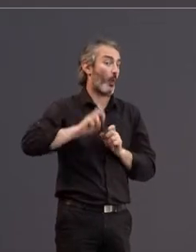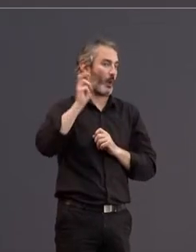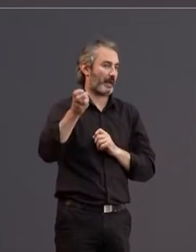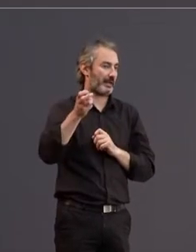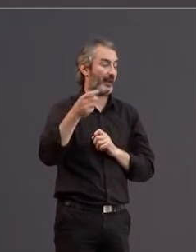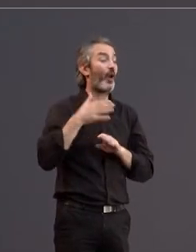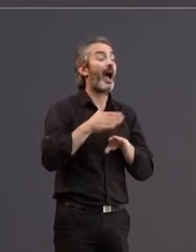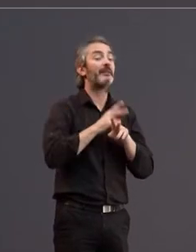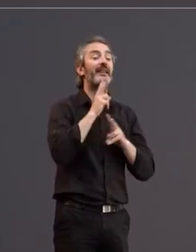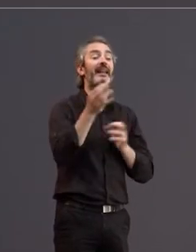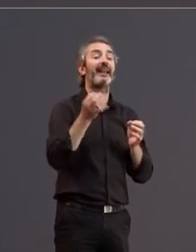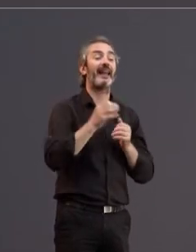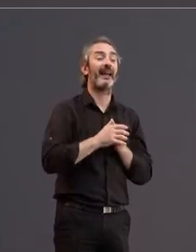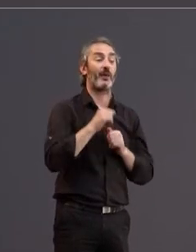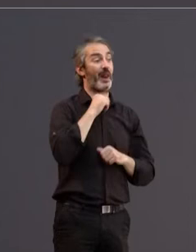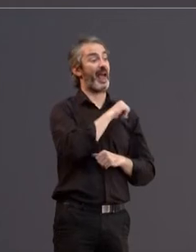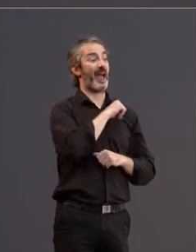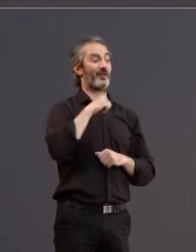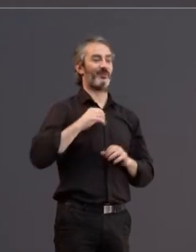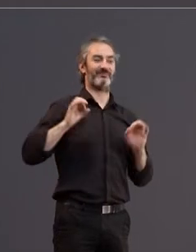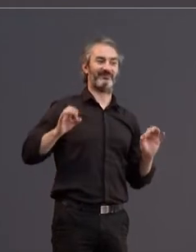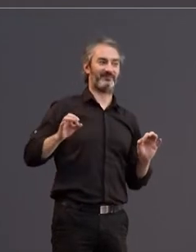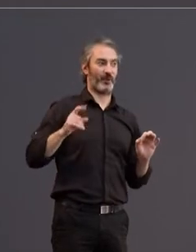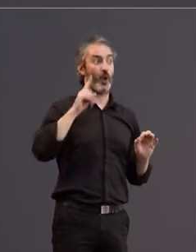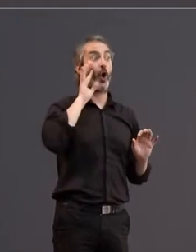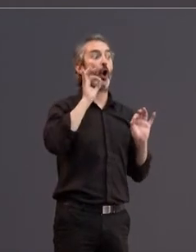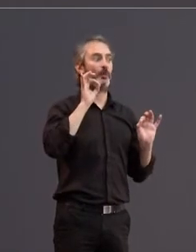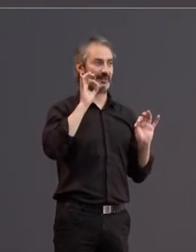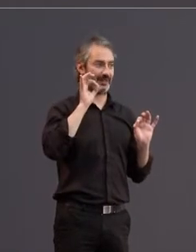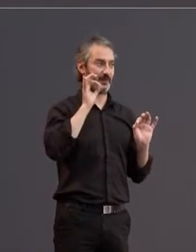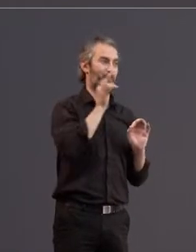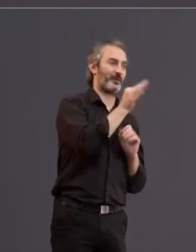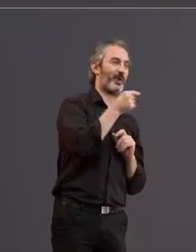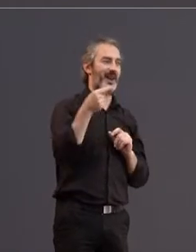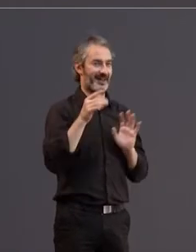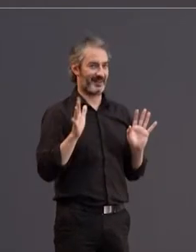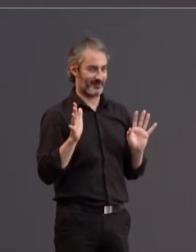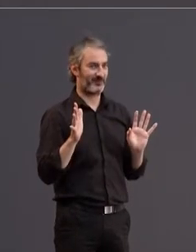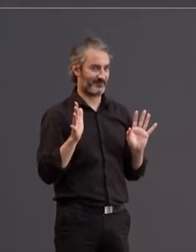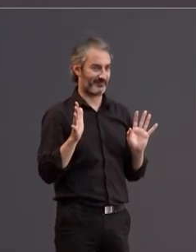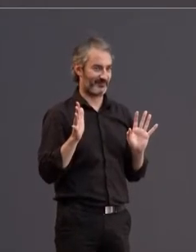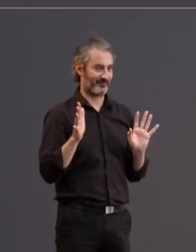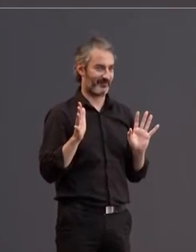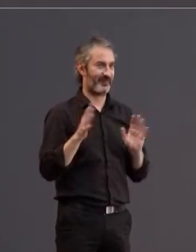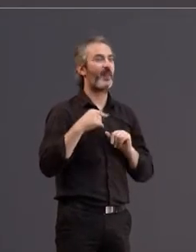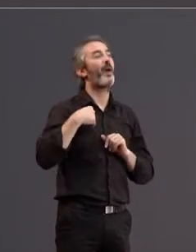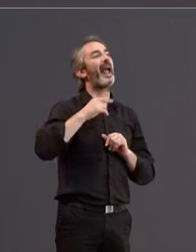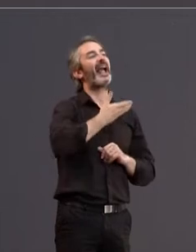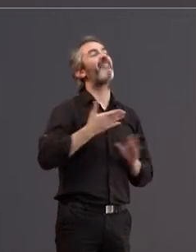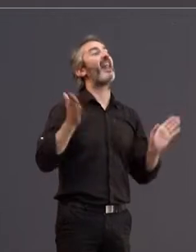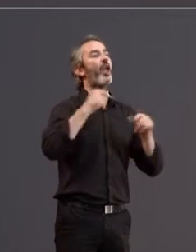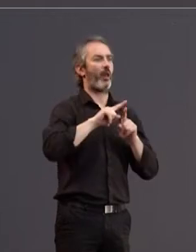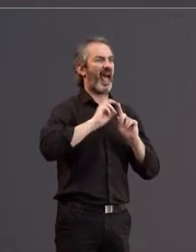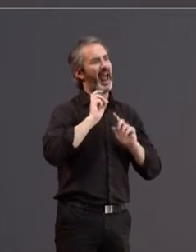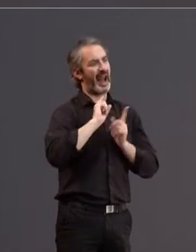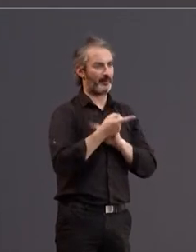Abans us comentava que ser autònom és una arma de doble tall. Això que no tenim caps, no? Que no tenim jefes, és mentida. Som el nostre propi